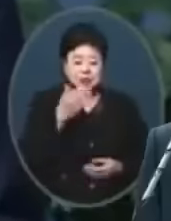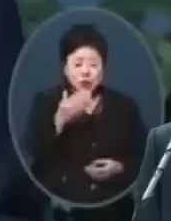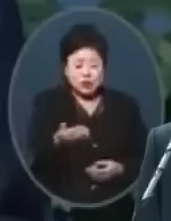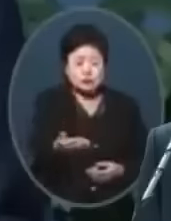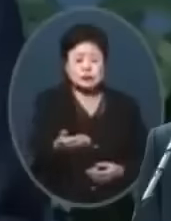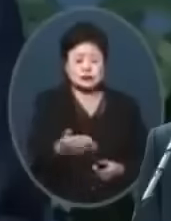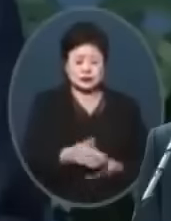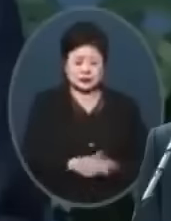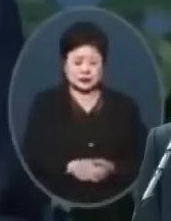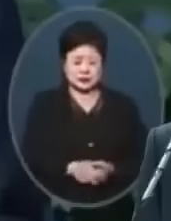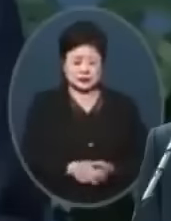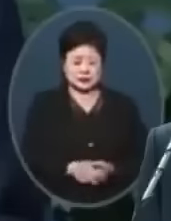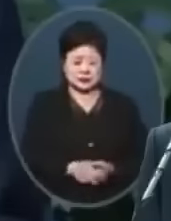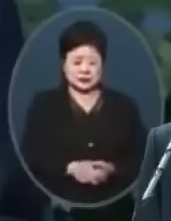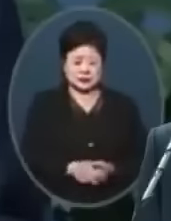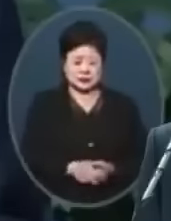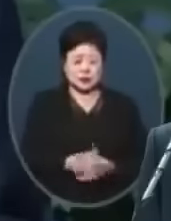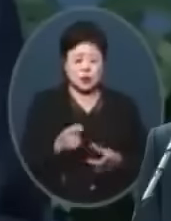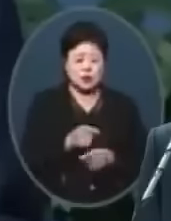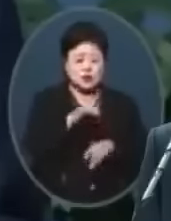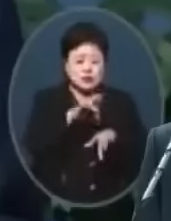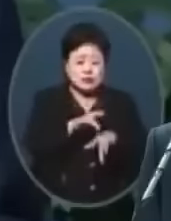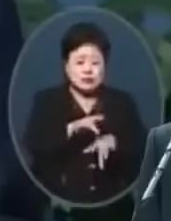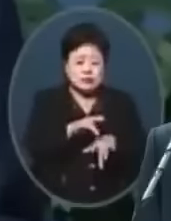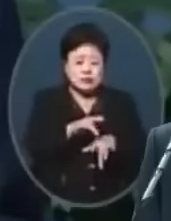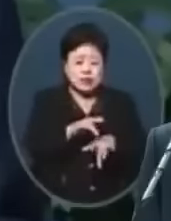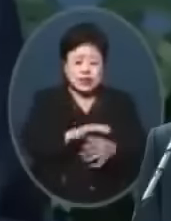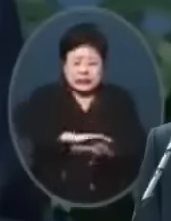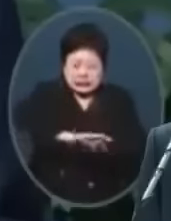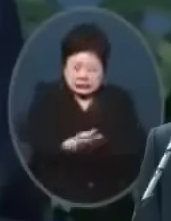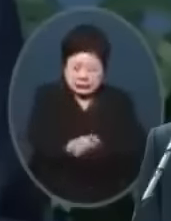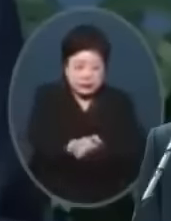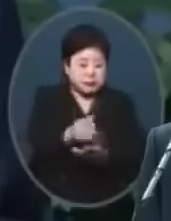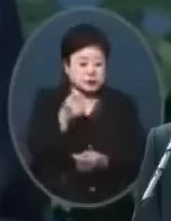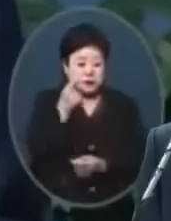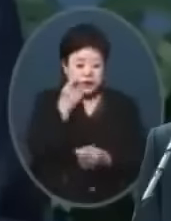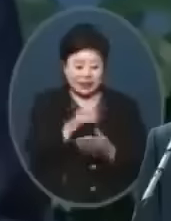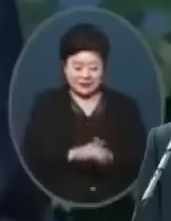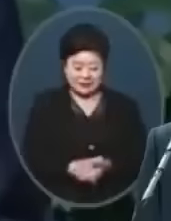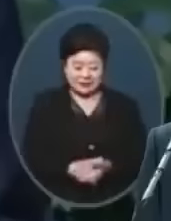여러분을 원수 마귀가 마음대로 짓밟을 수 없습니다.